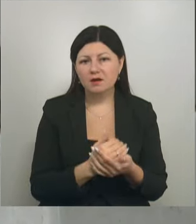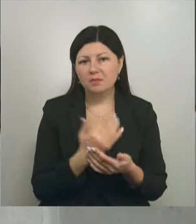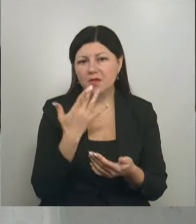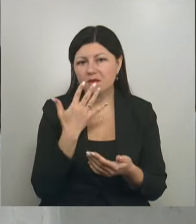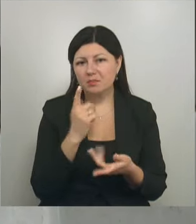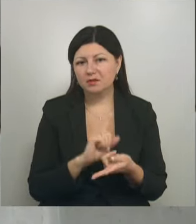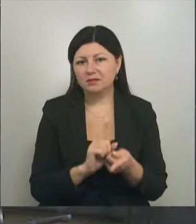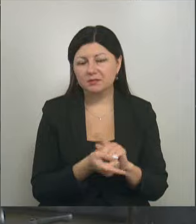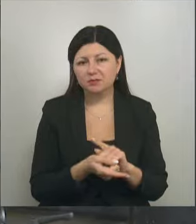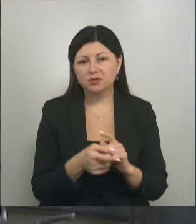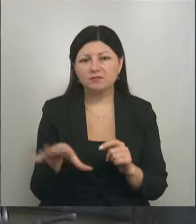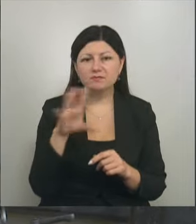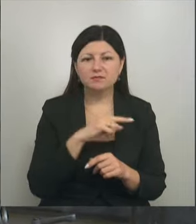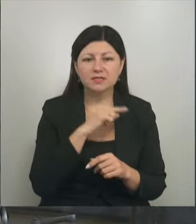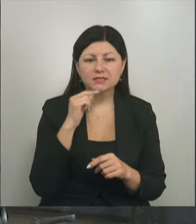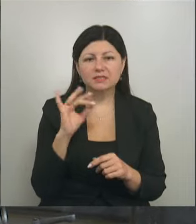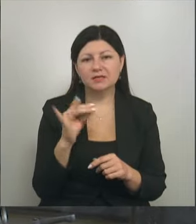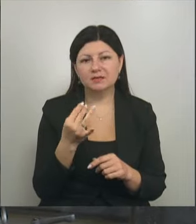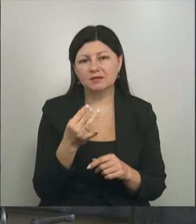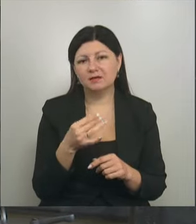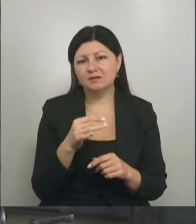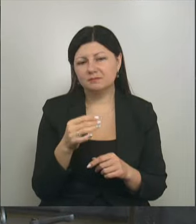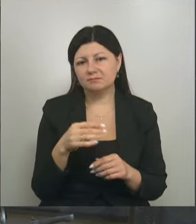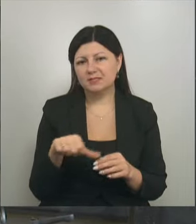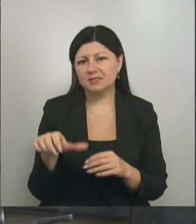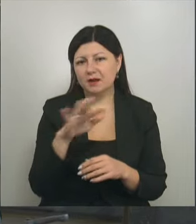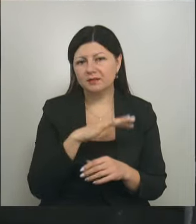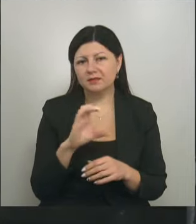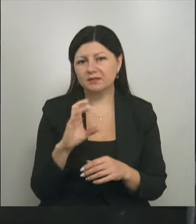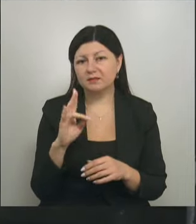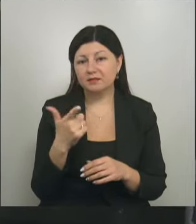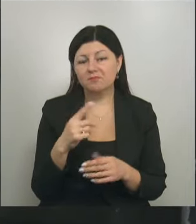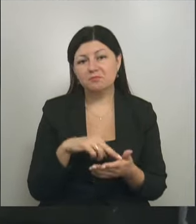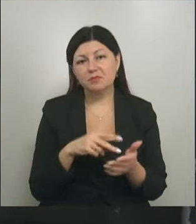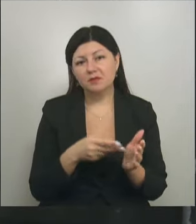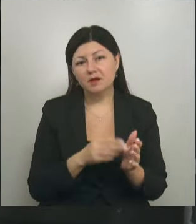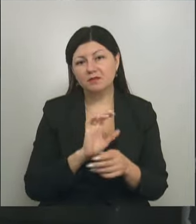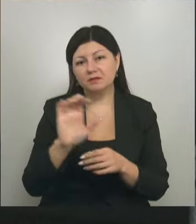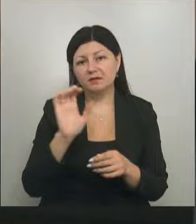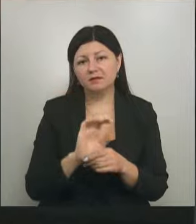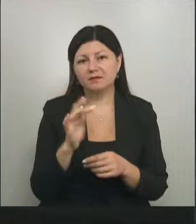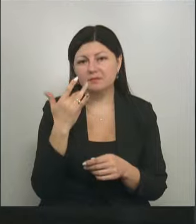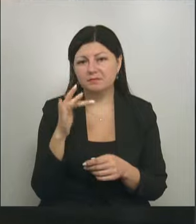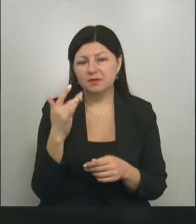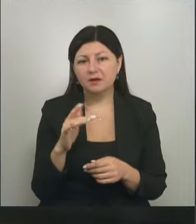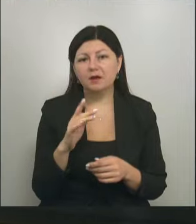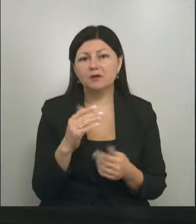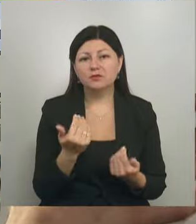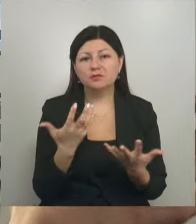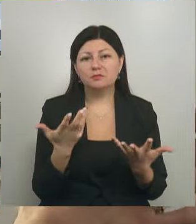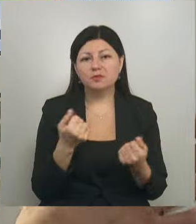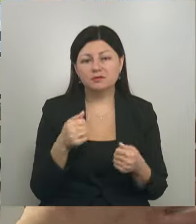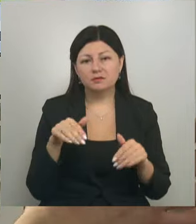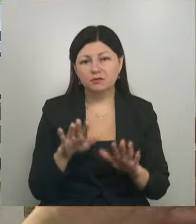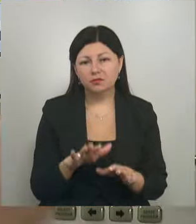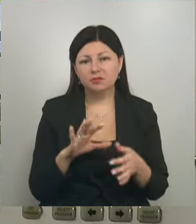География поставок – вся Россия и страны СНГ. В планах – Южная Америка. Компания стремится к постоянному развитию, поэтому приняли решение